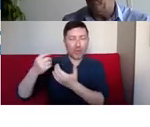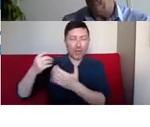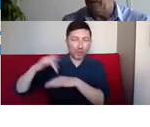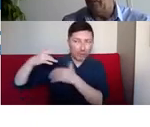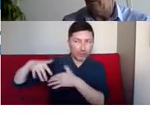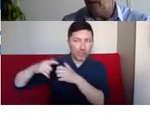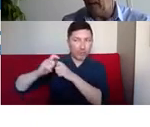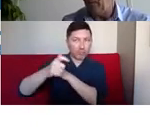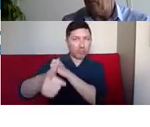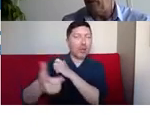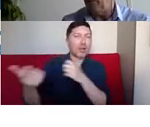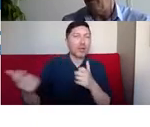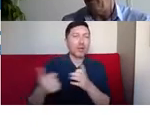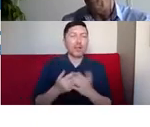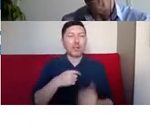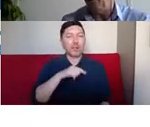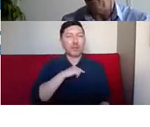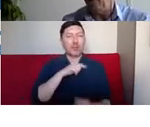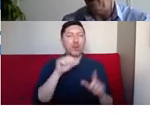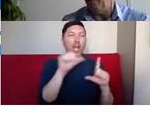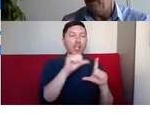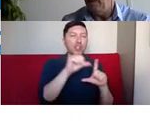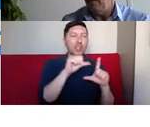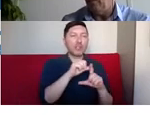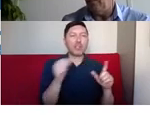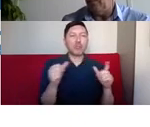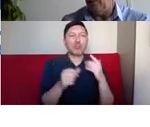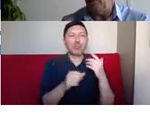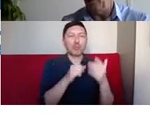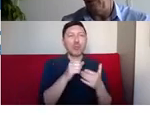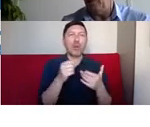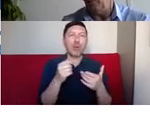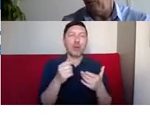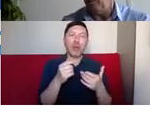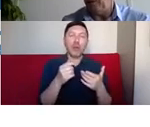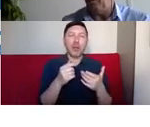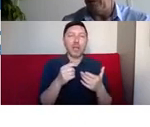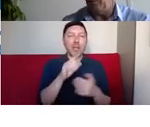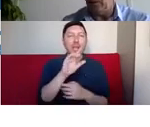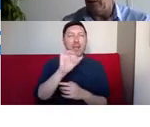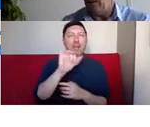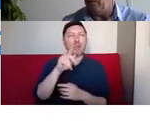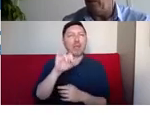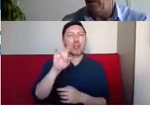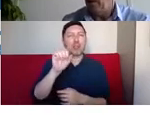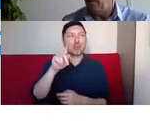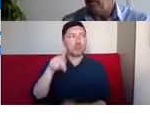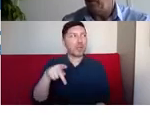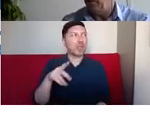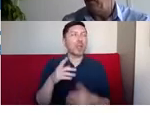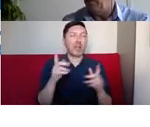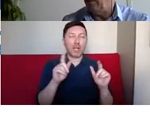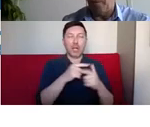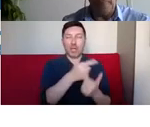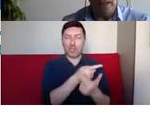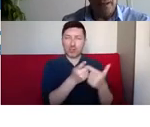synergies des trois présidents de l'ADAPT, de l'AGFIP et du FIPHFP. Donc, AGFIP et FIPHFP sont des organismes qui